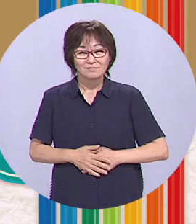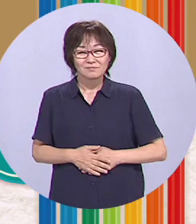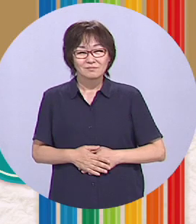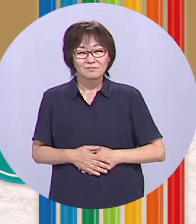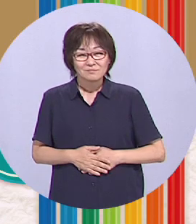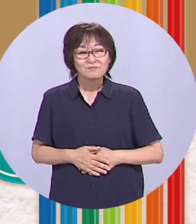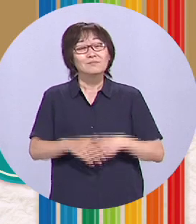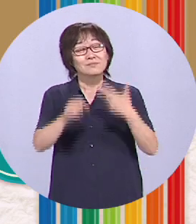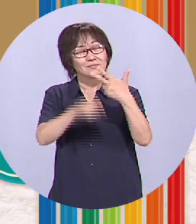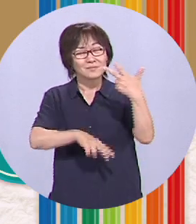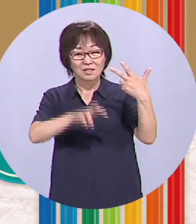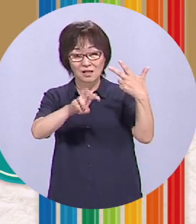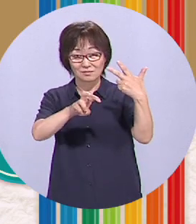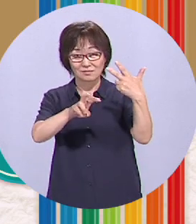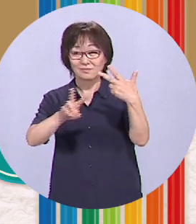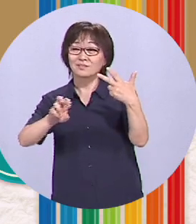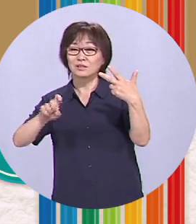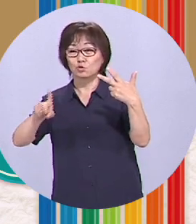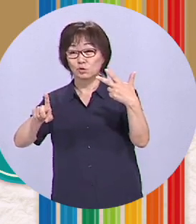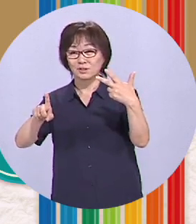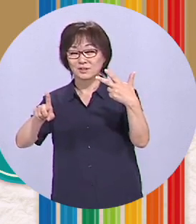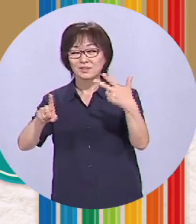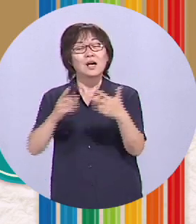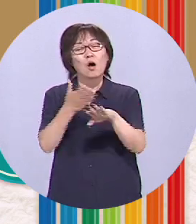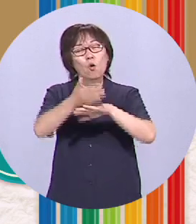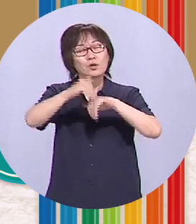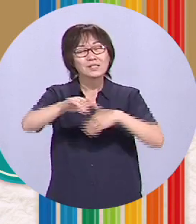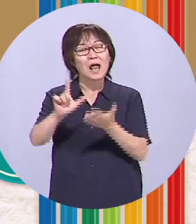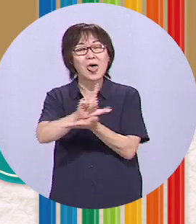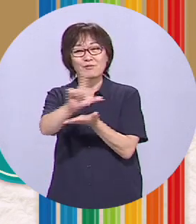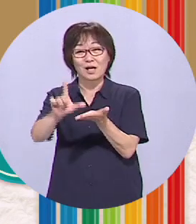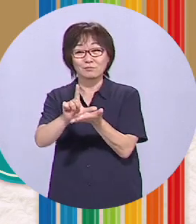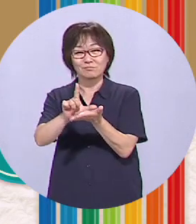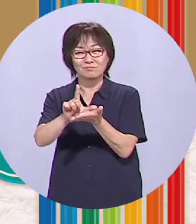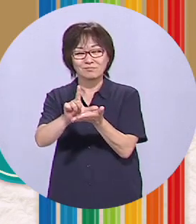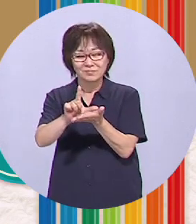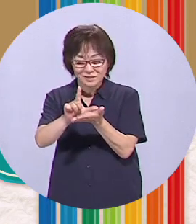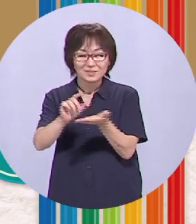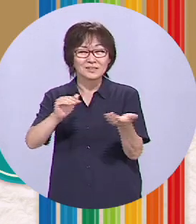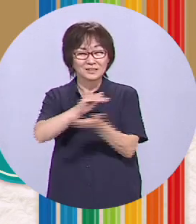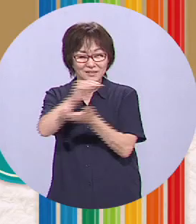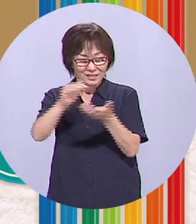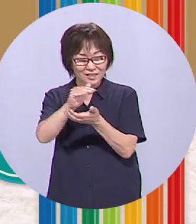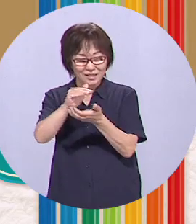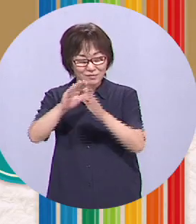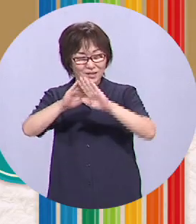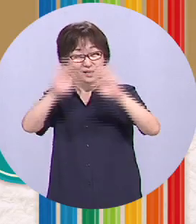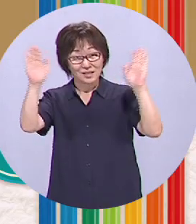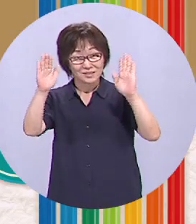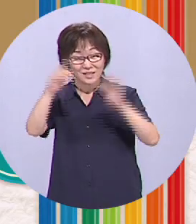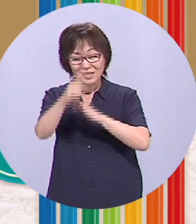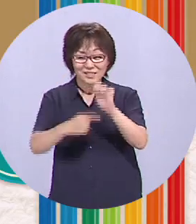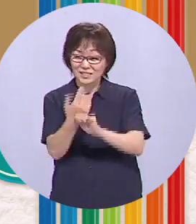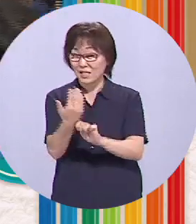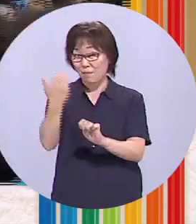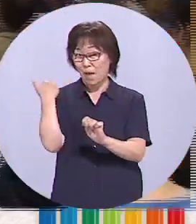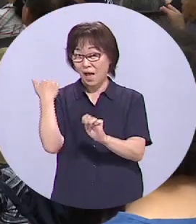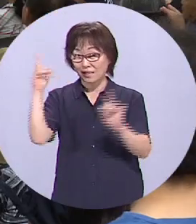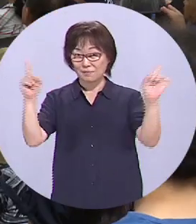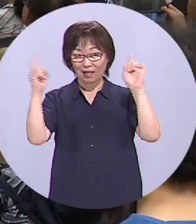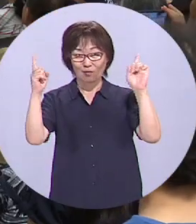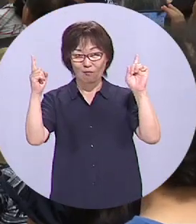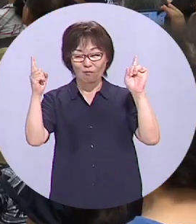20日と21日の2日間、越谷レイクタウンで埼玉で開催1年前イベントが開かれました。